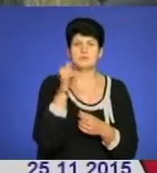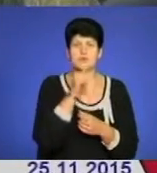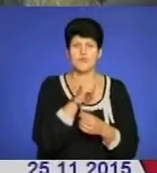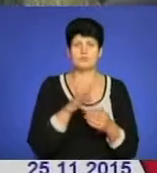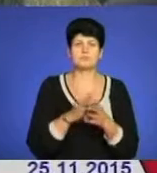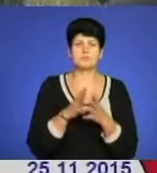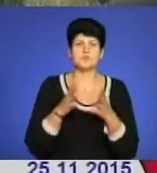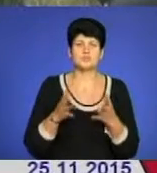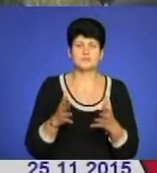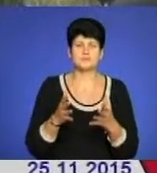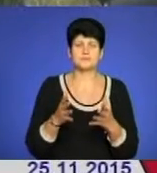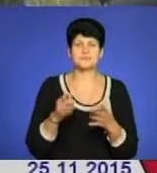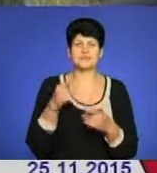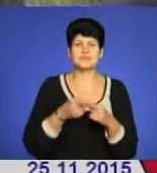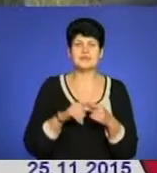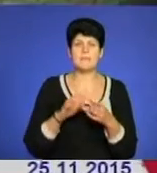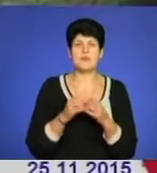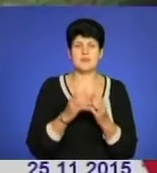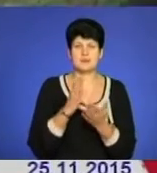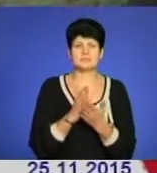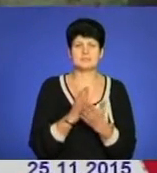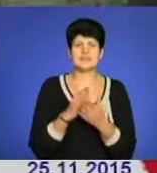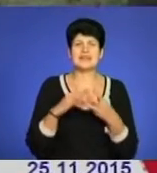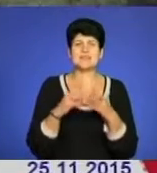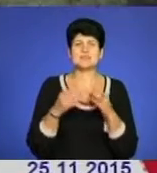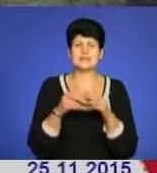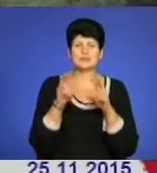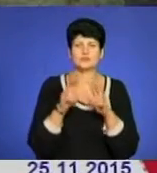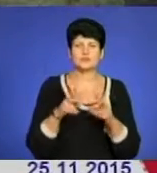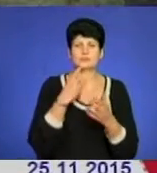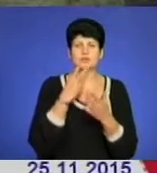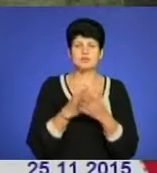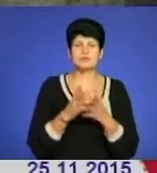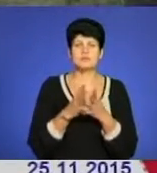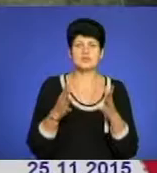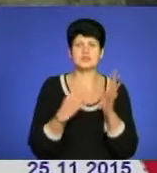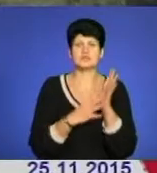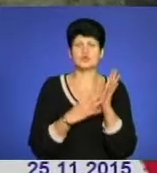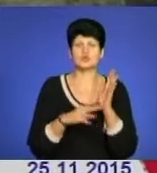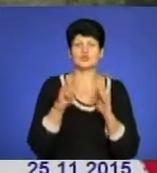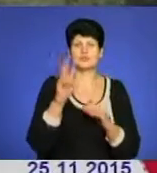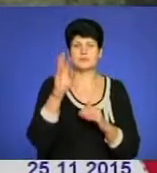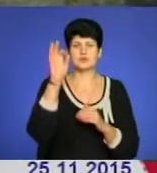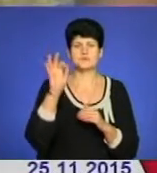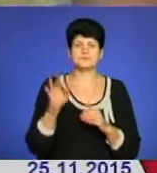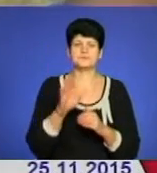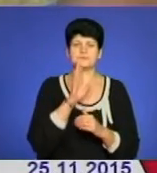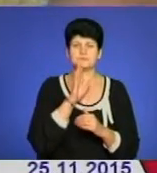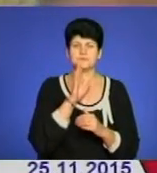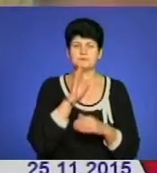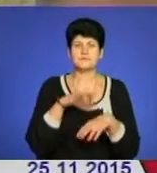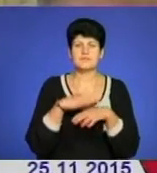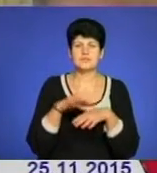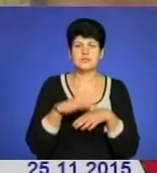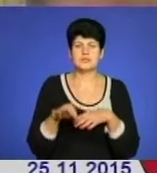більшості. Тому ця проблема існує. Результати досліджень показують, що більше ніж 93% жінок, жертв